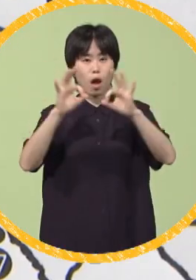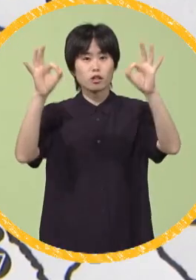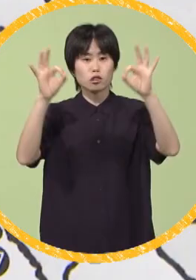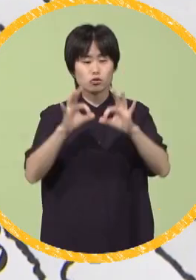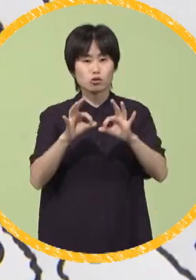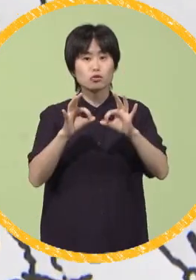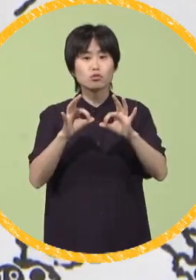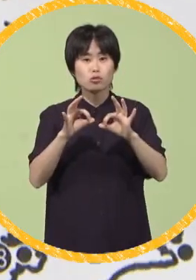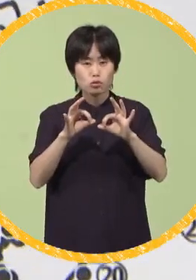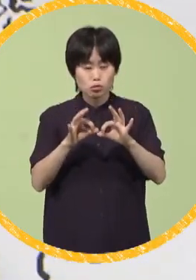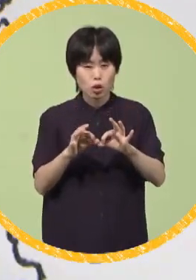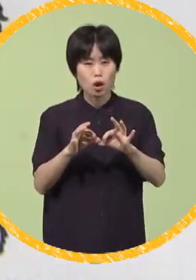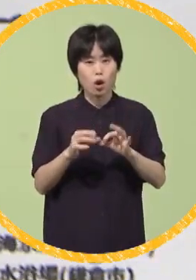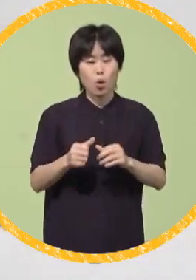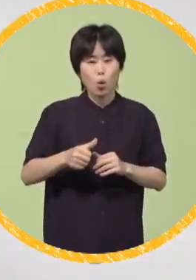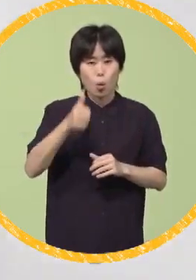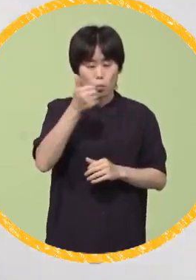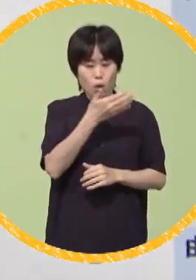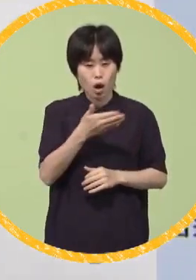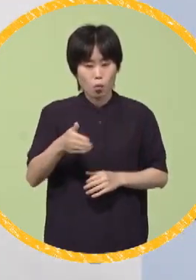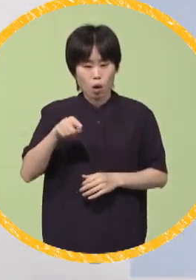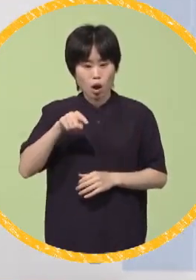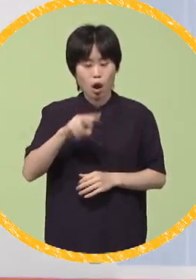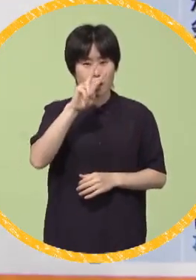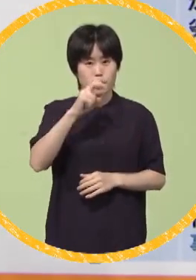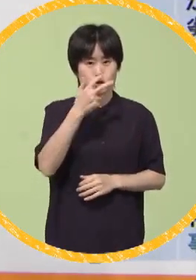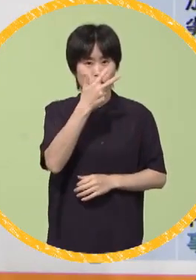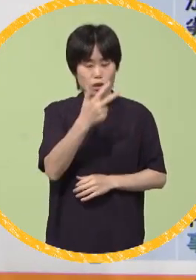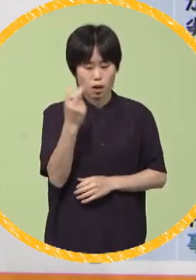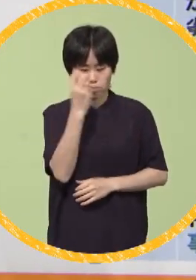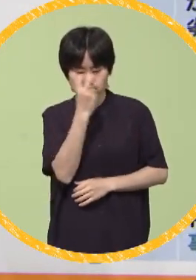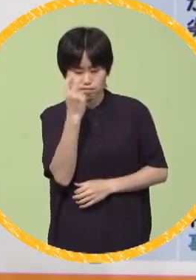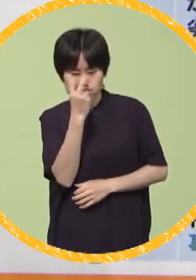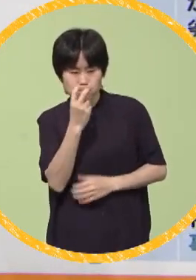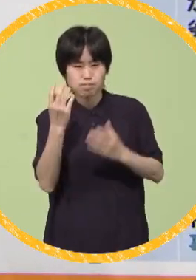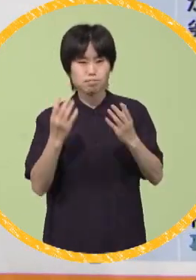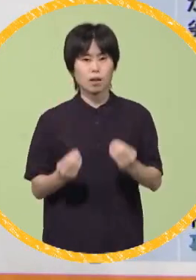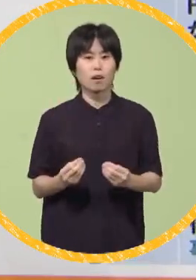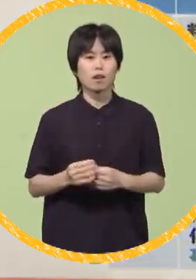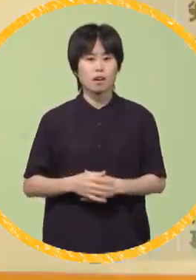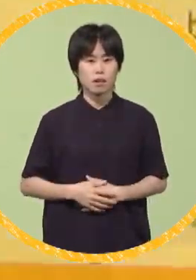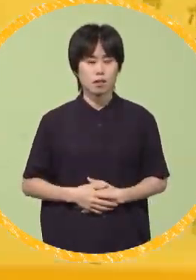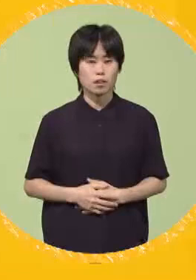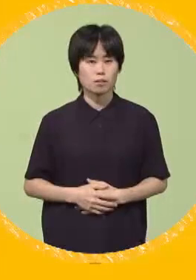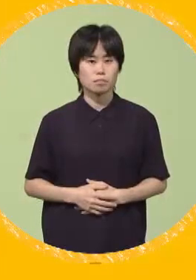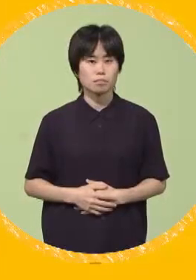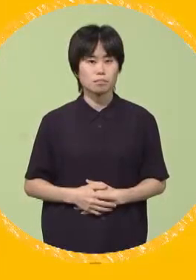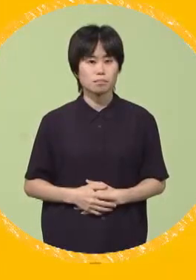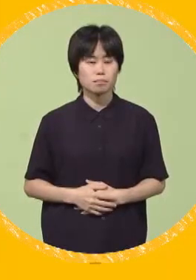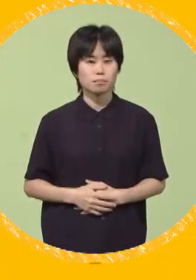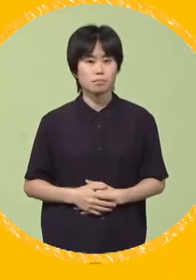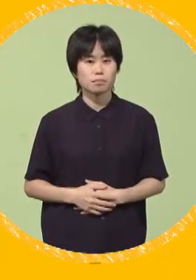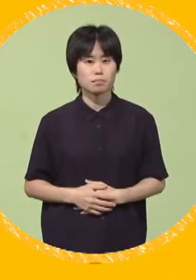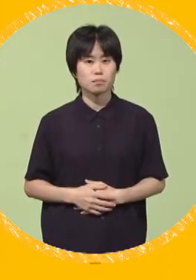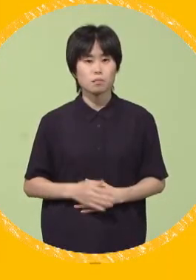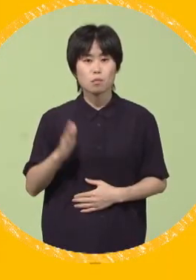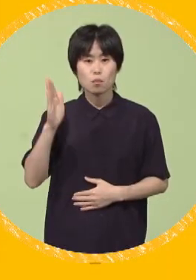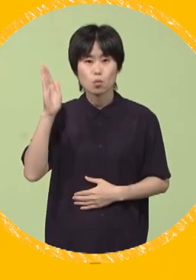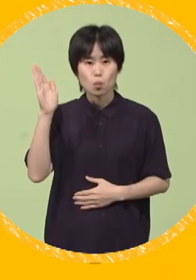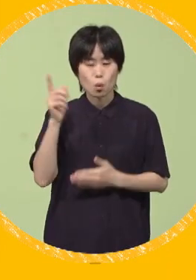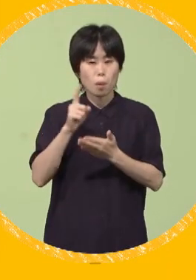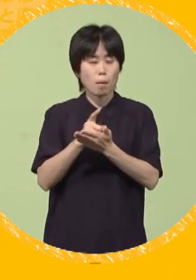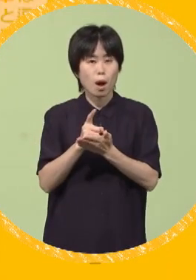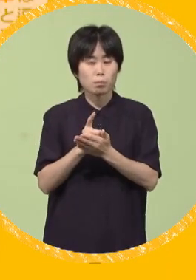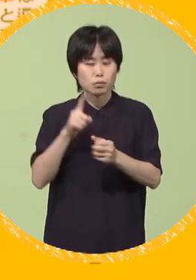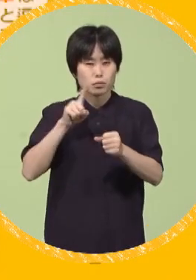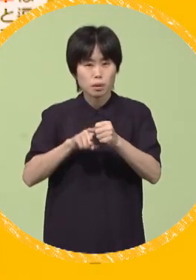内の主要河川の近隣27地点を調査しました。 そうなんです。この分布マップ